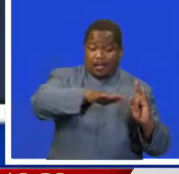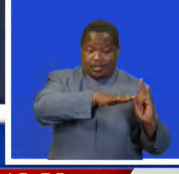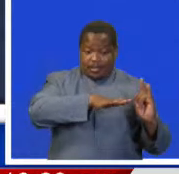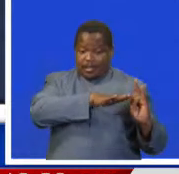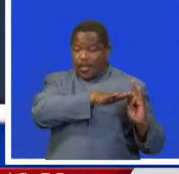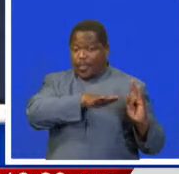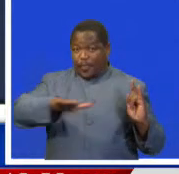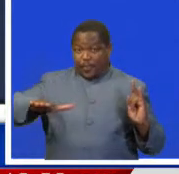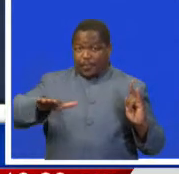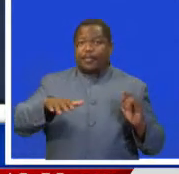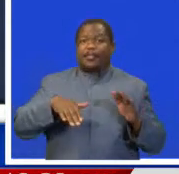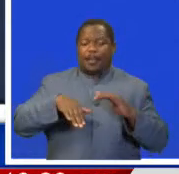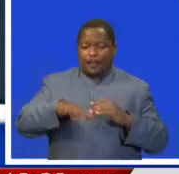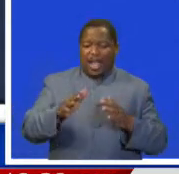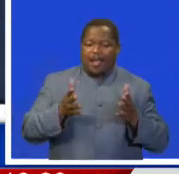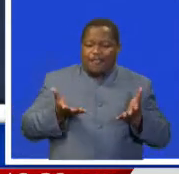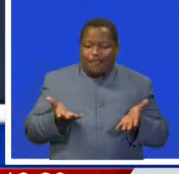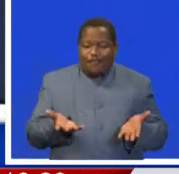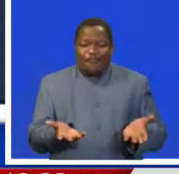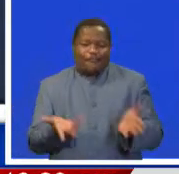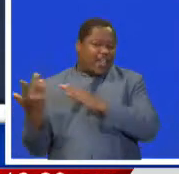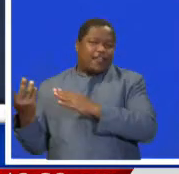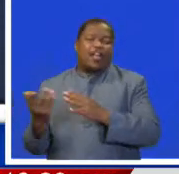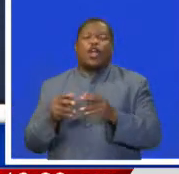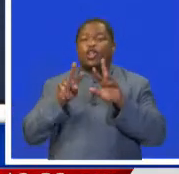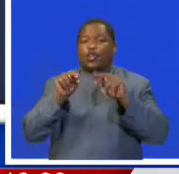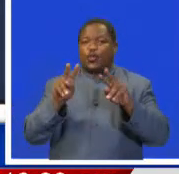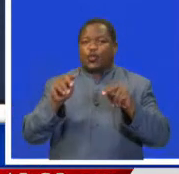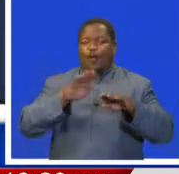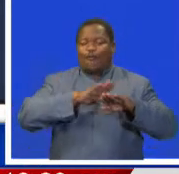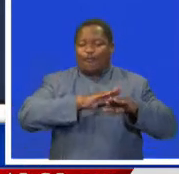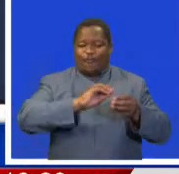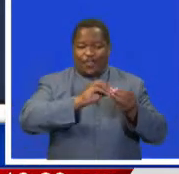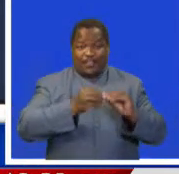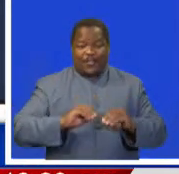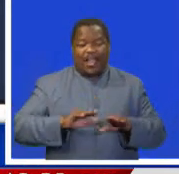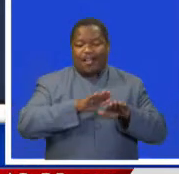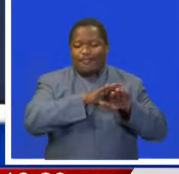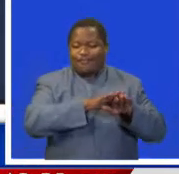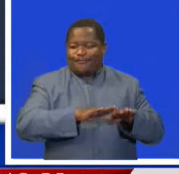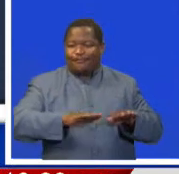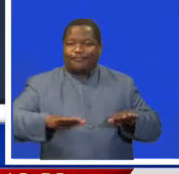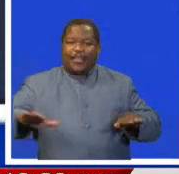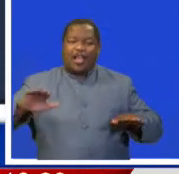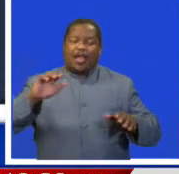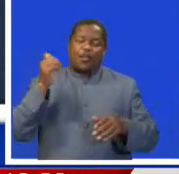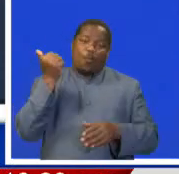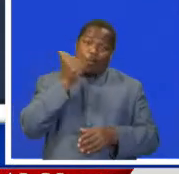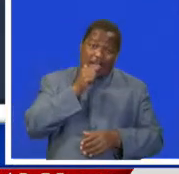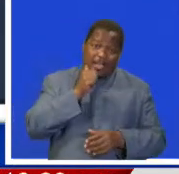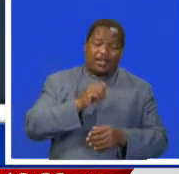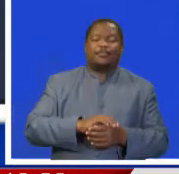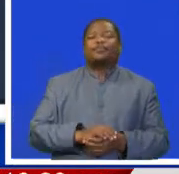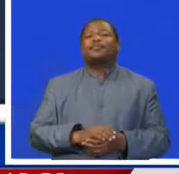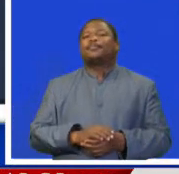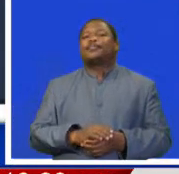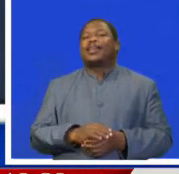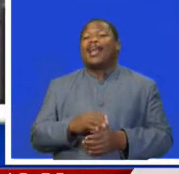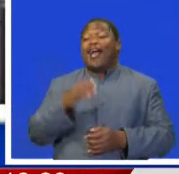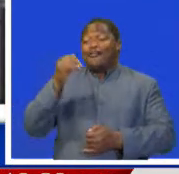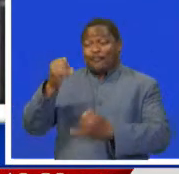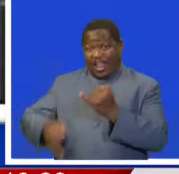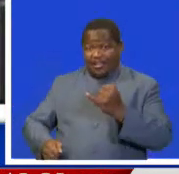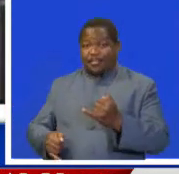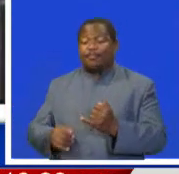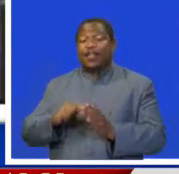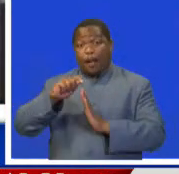sesigcina ngesigaba sokuthi silungise isecurity around the stadium ngekuthi sigcine sakha lubonza hayi le lo